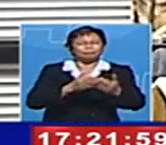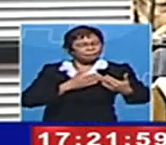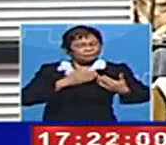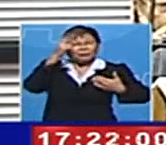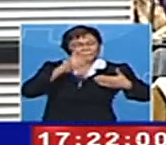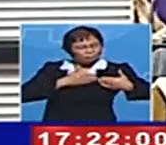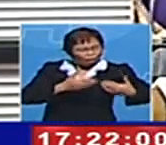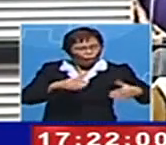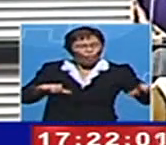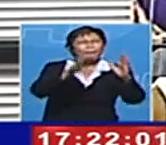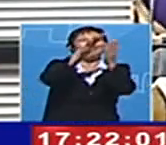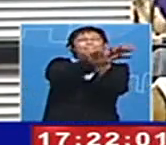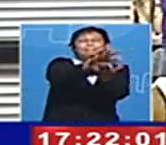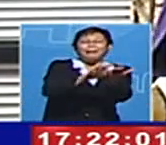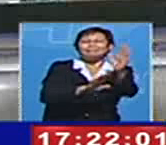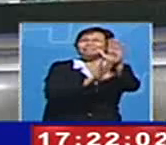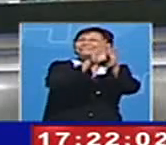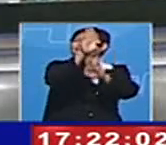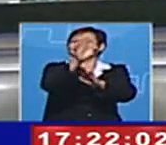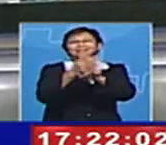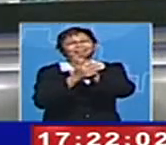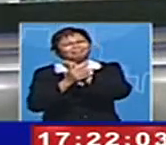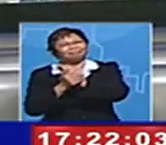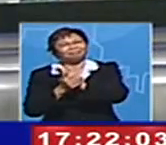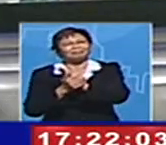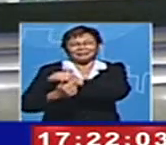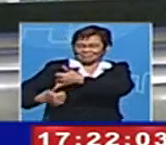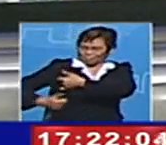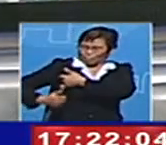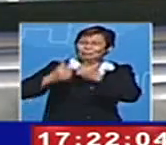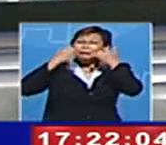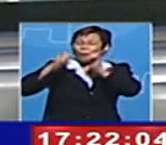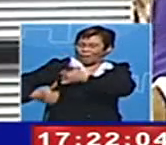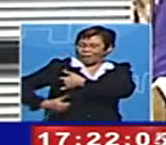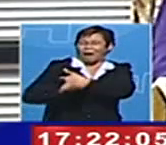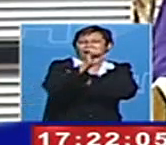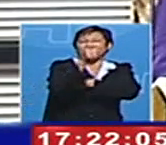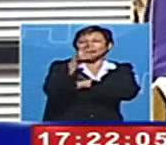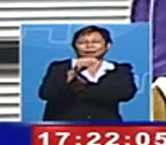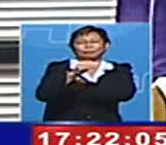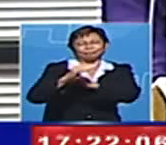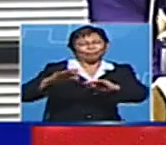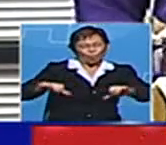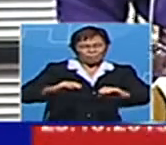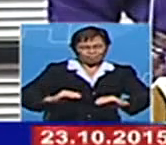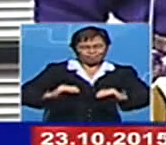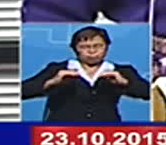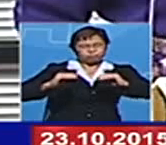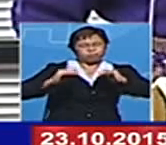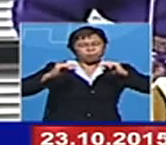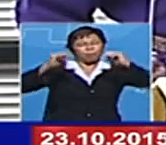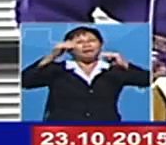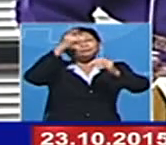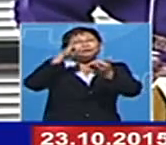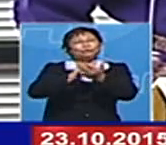melaksanakan pelan pembangunan keupayaan angkatan tentera Malaysia atau ATM secara berperingkat seubungan